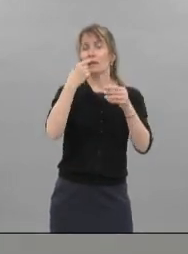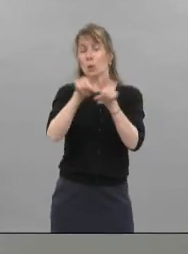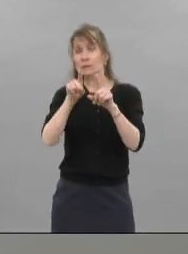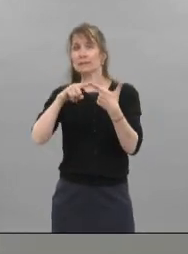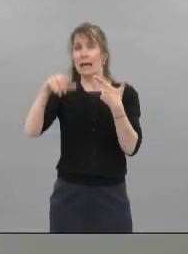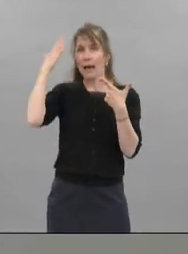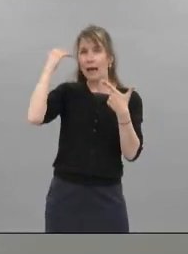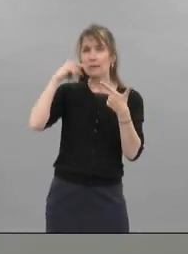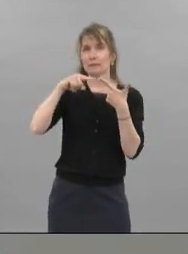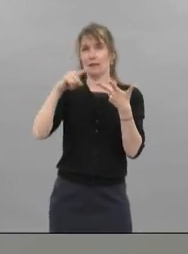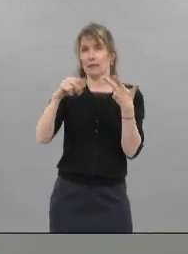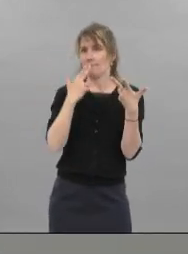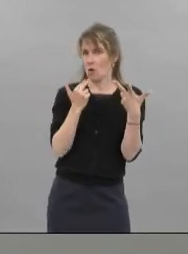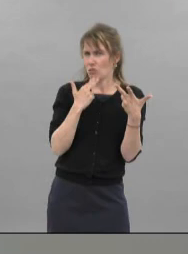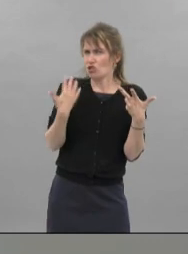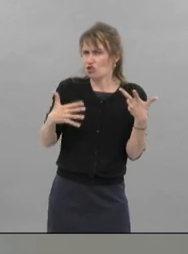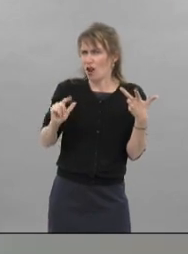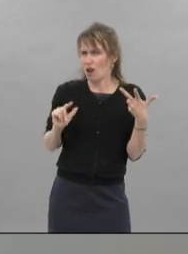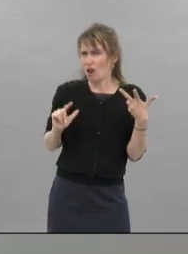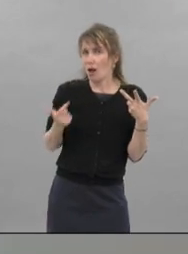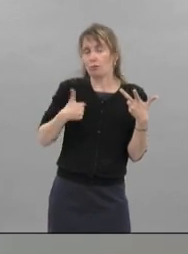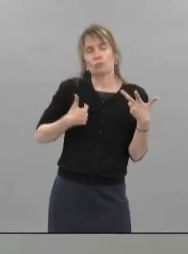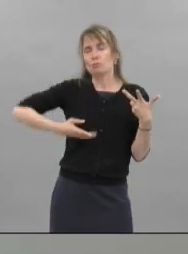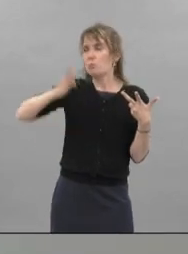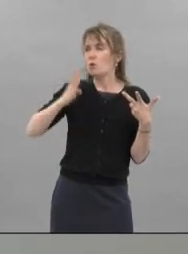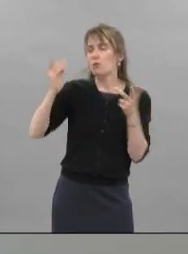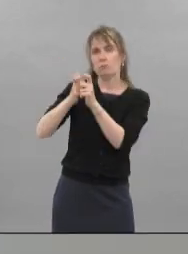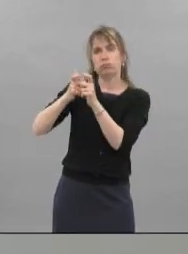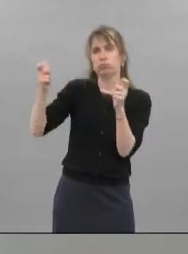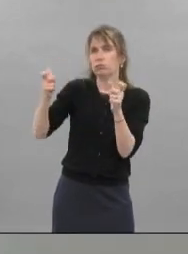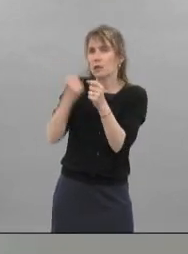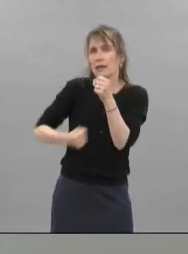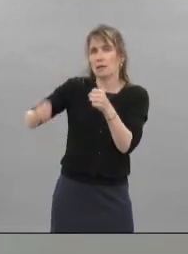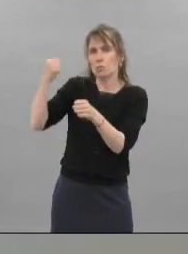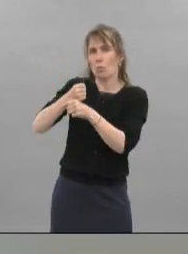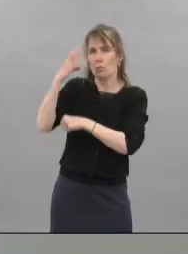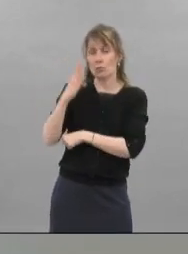nous de se prémunir de cette instance de concertation. Je vous remercie beaucoup pour votre écoute.